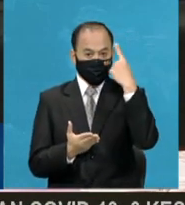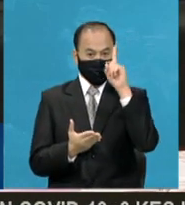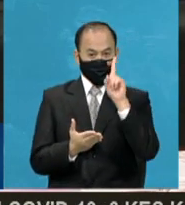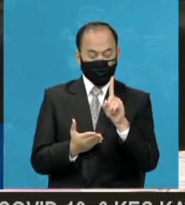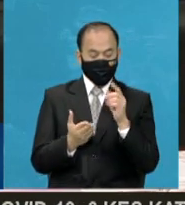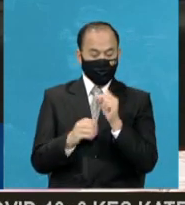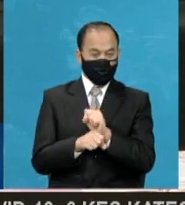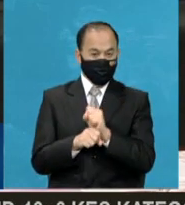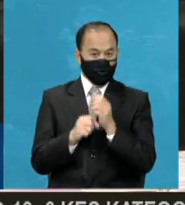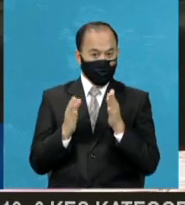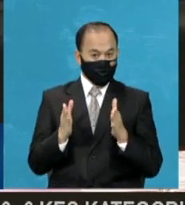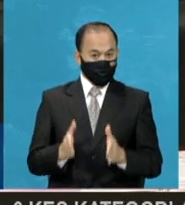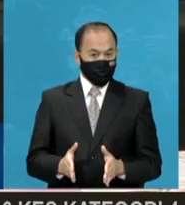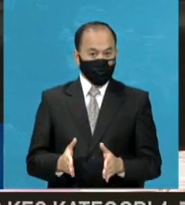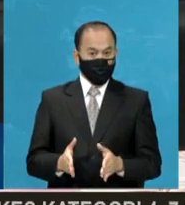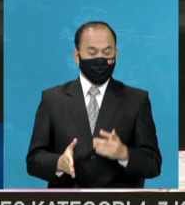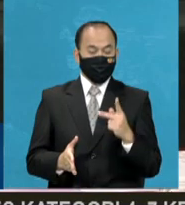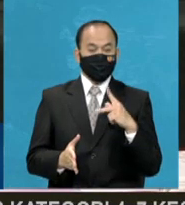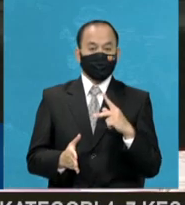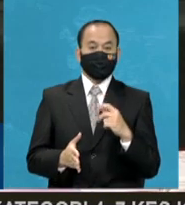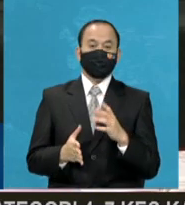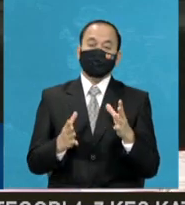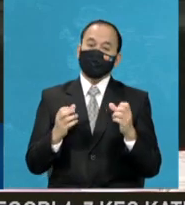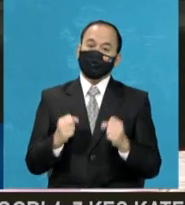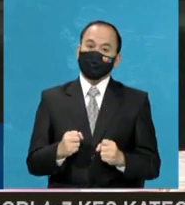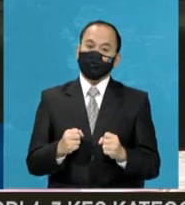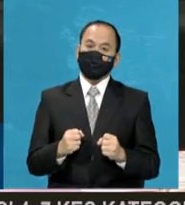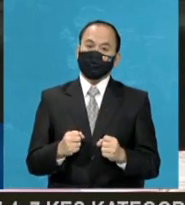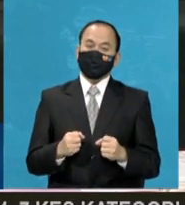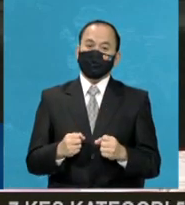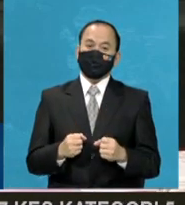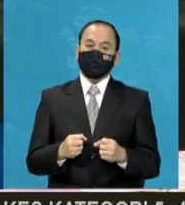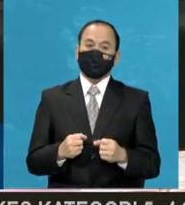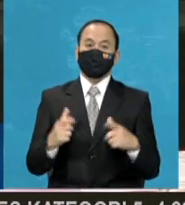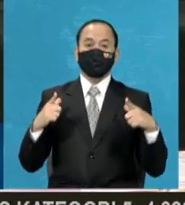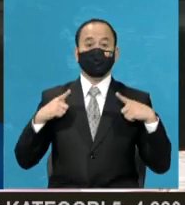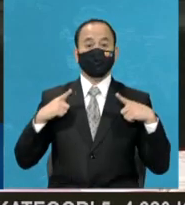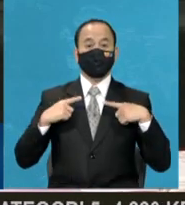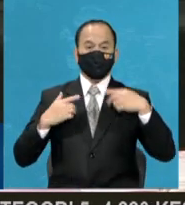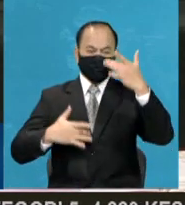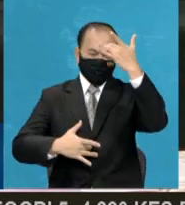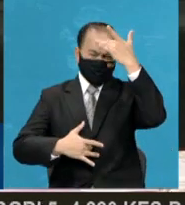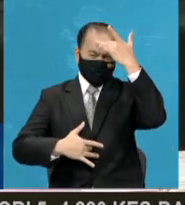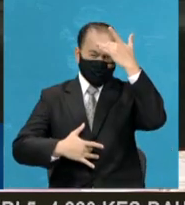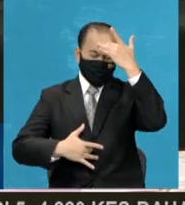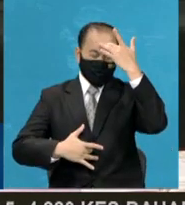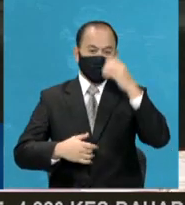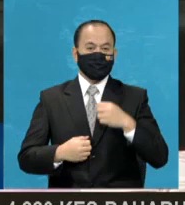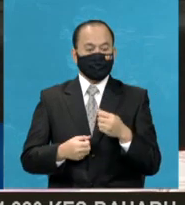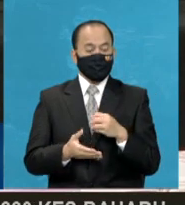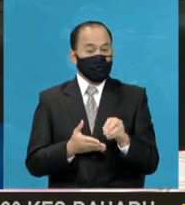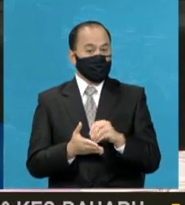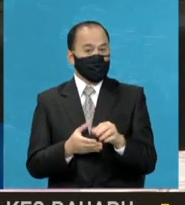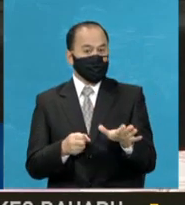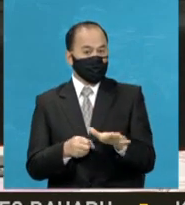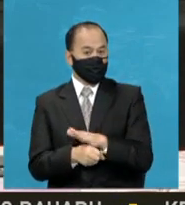pekerja untuk mendapatkan kelayakan cuti sakit dengan dibayar gaji penuh Hai